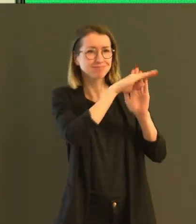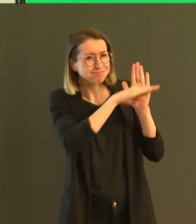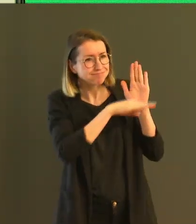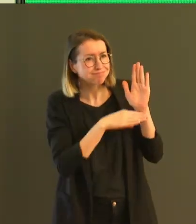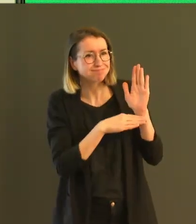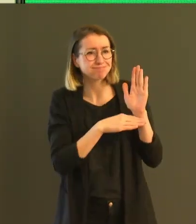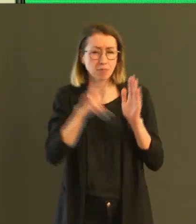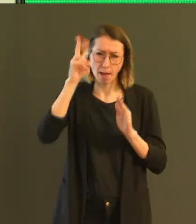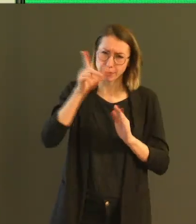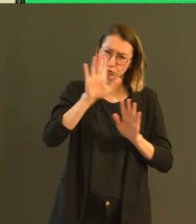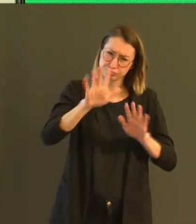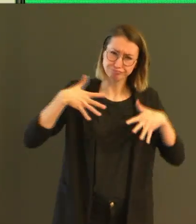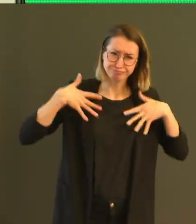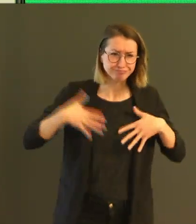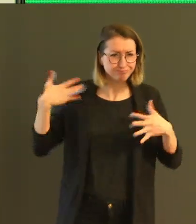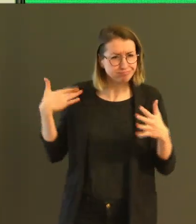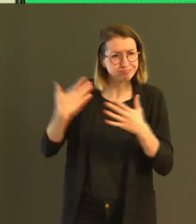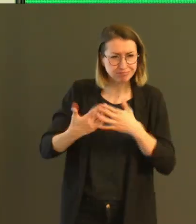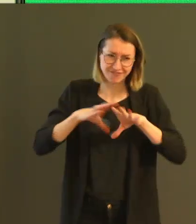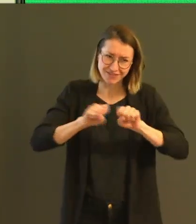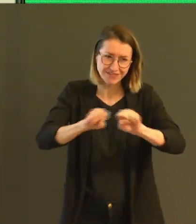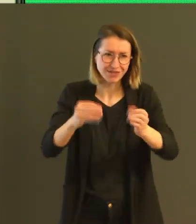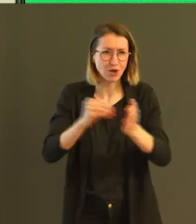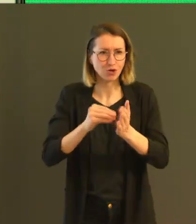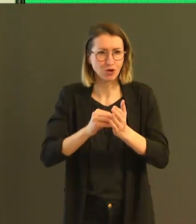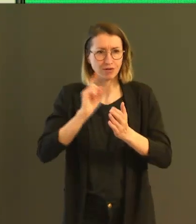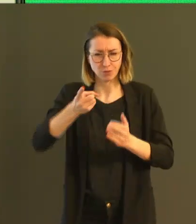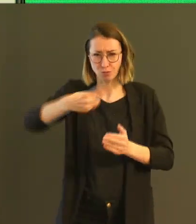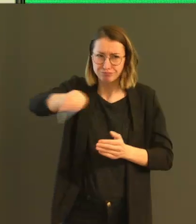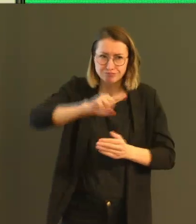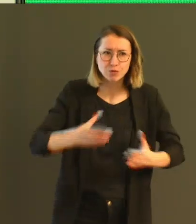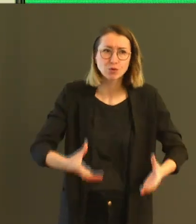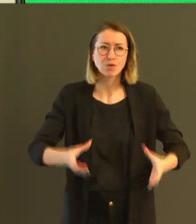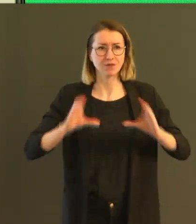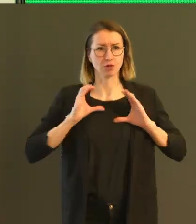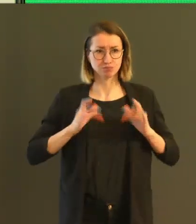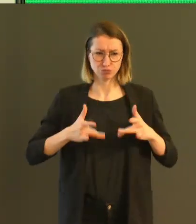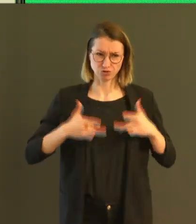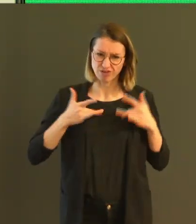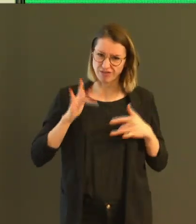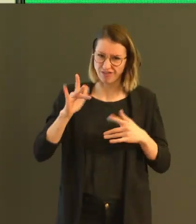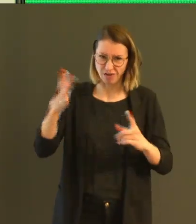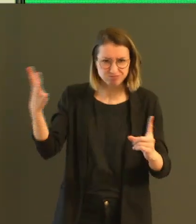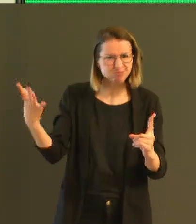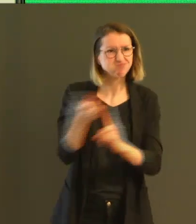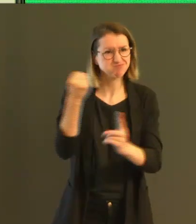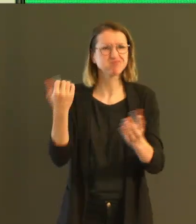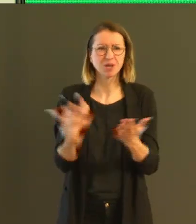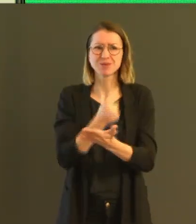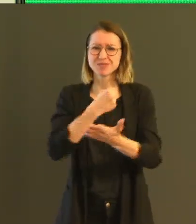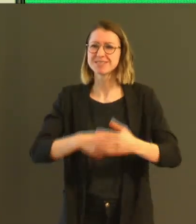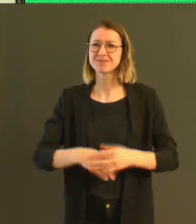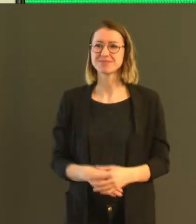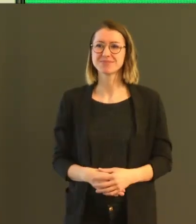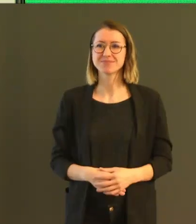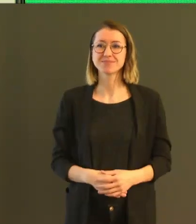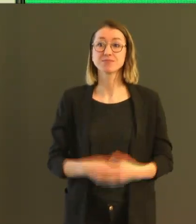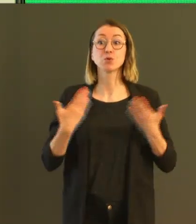faisons-nous confiance nous allons y arriver des manières canwest et fort ce top 20 et les cheveux raides